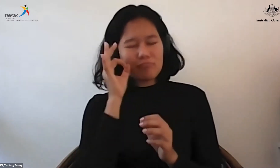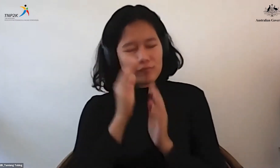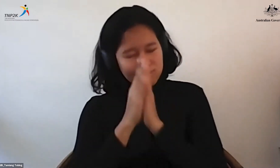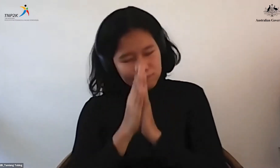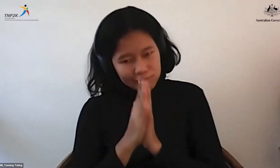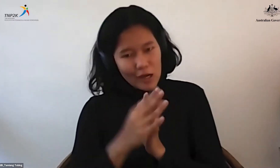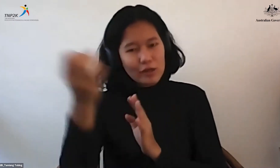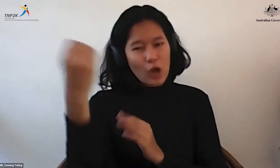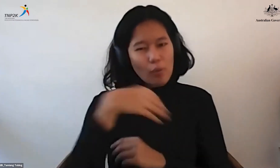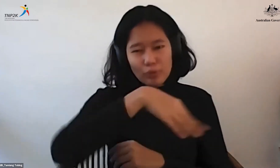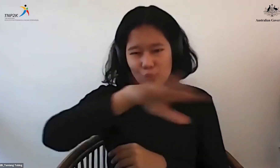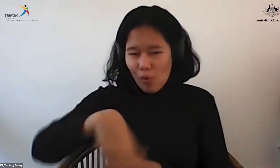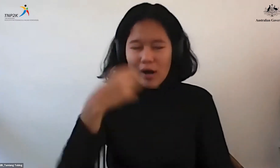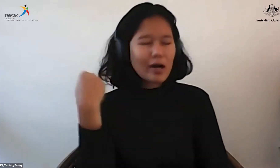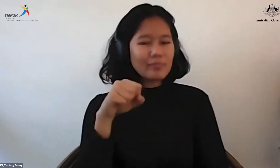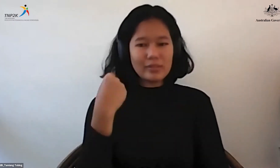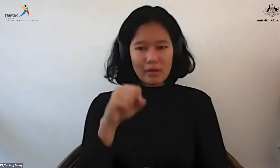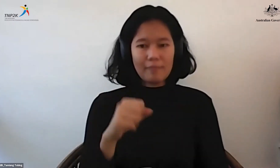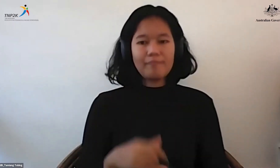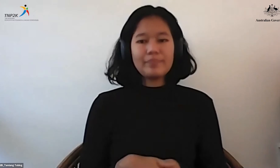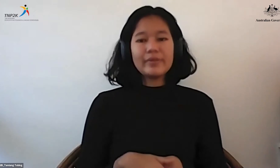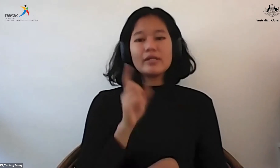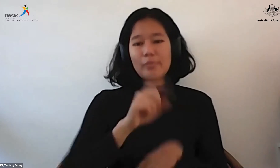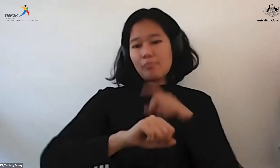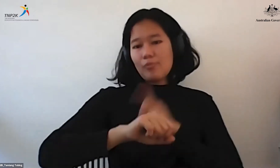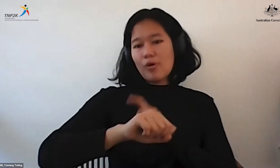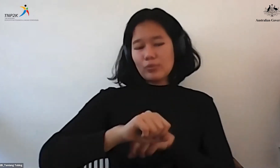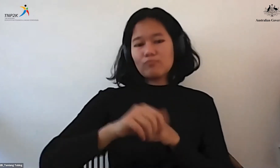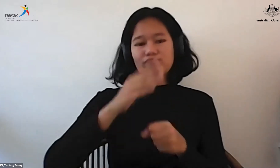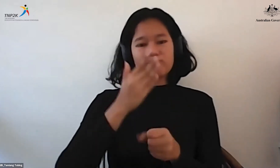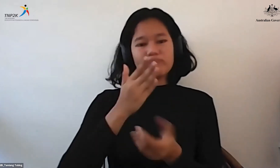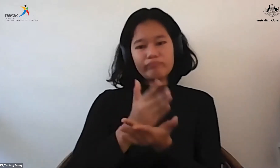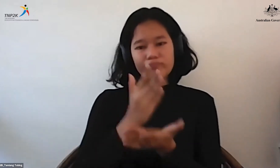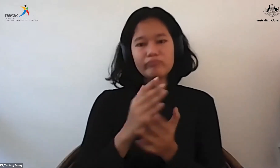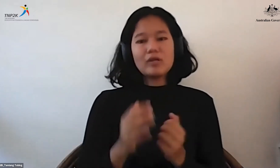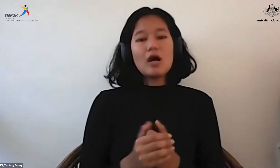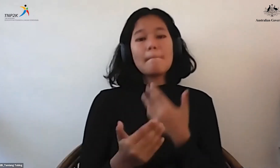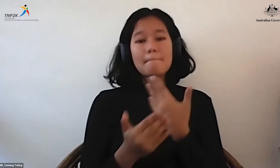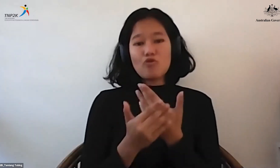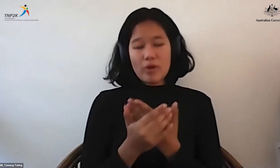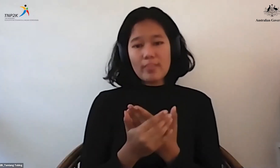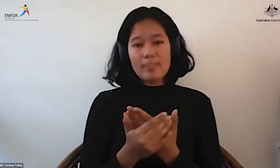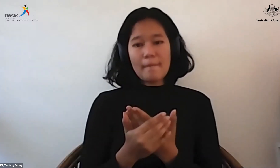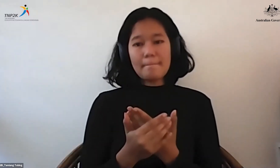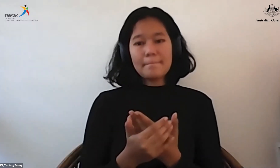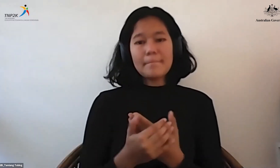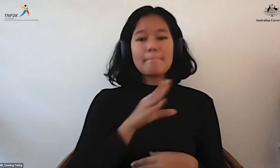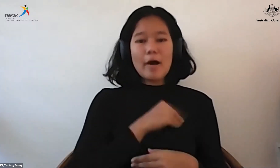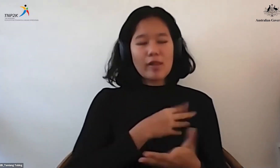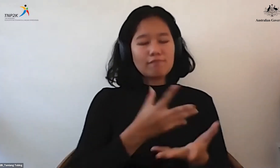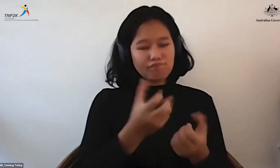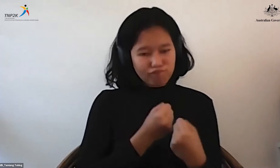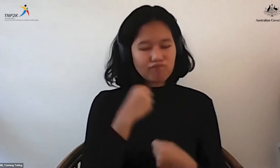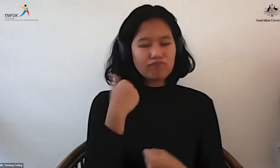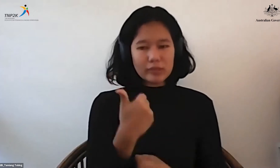bisa menjawab semua secara langsung karena keterbatasan waktu. Mudah-mudahan tetap ada manfaatnya forum ini untuk